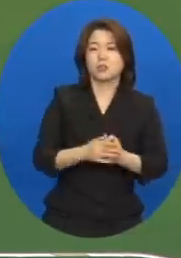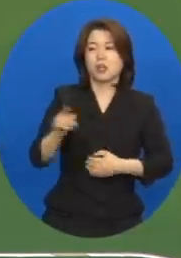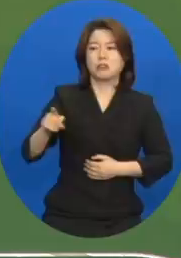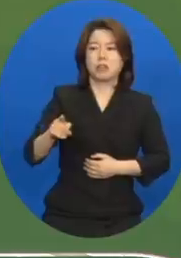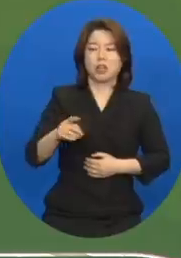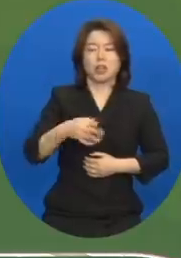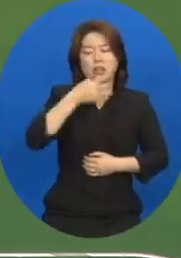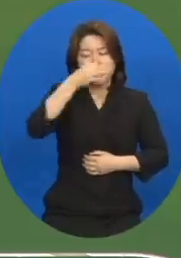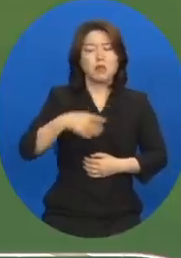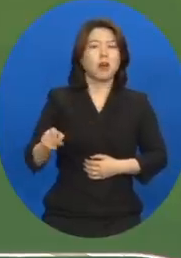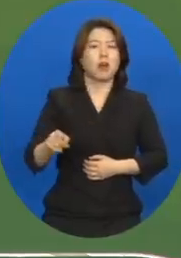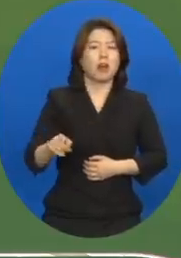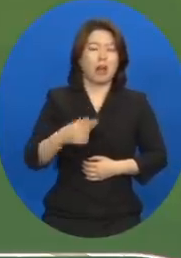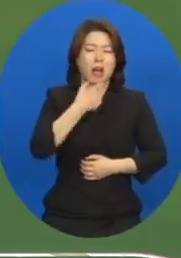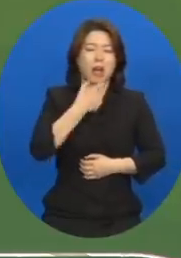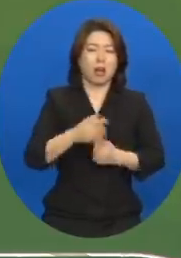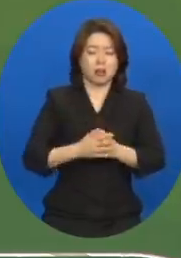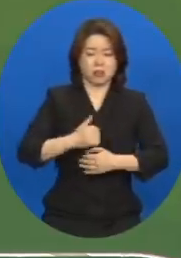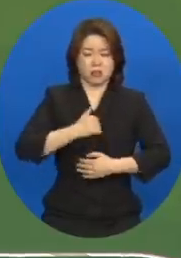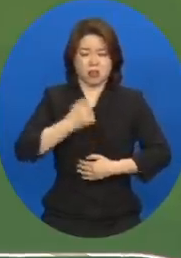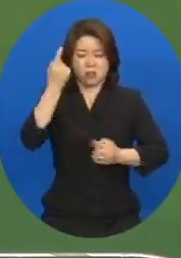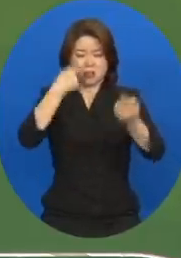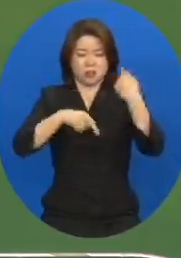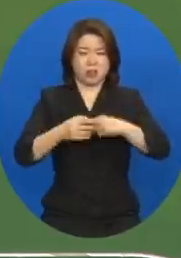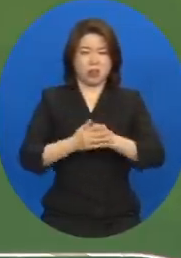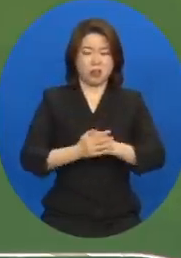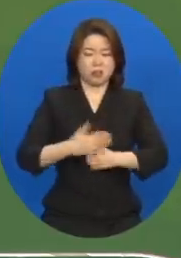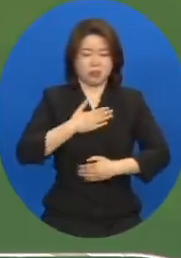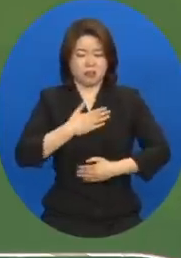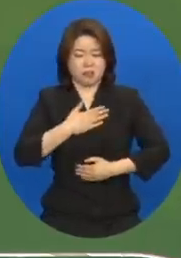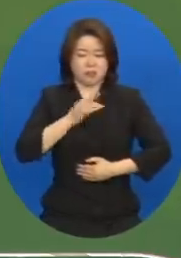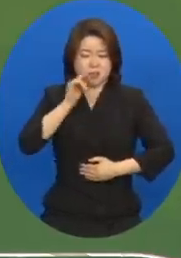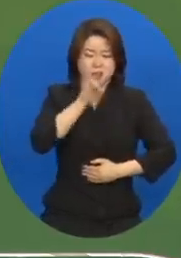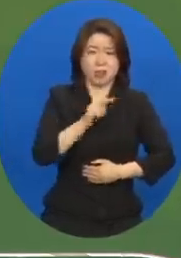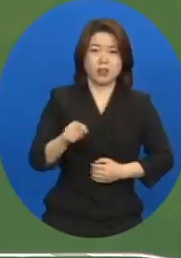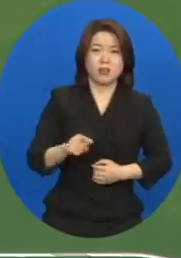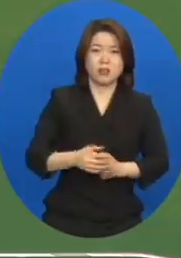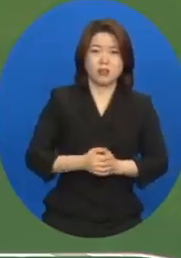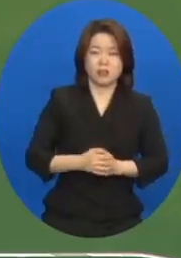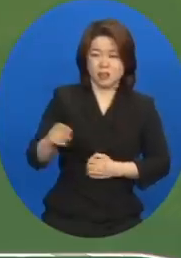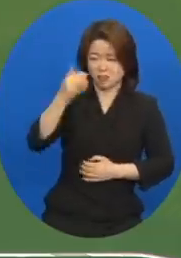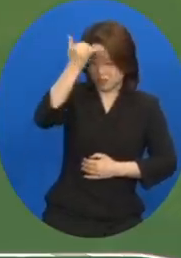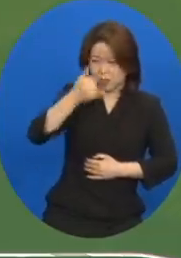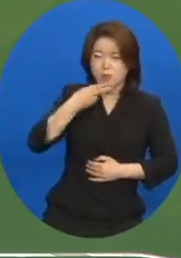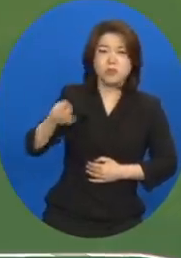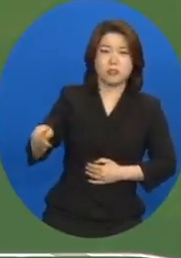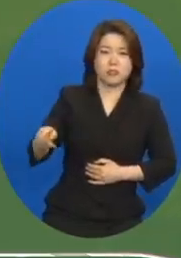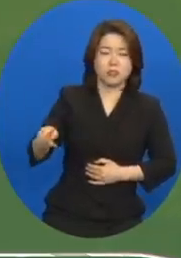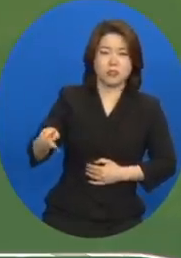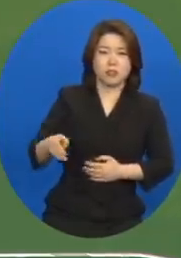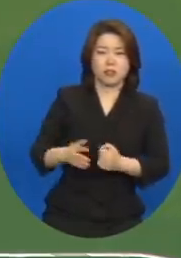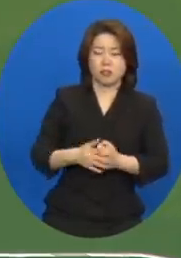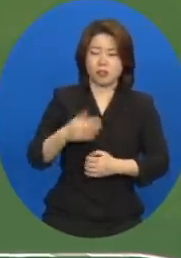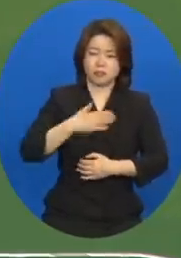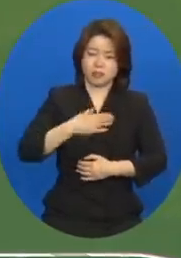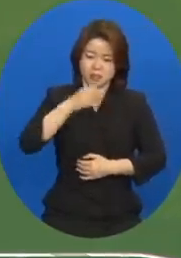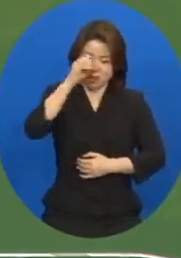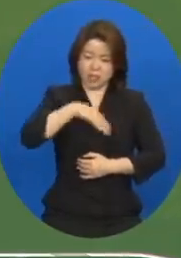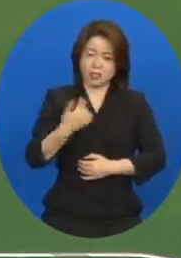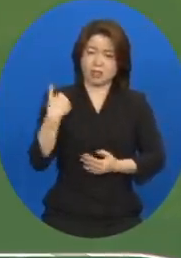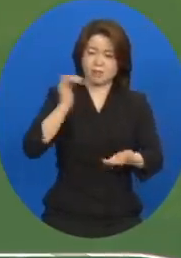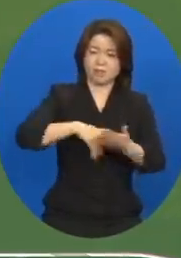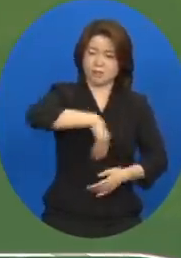그렇게 힘이 들었어요. 자존심도 상하고 감정도 상하고 나 그냥 가겠다고